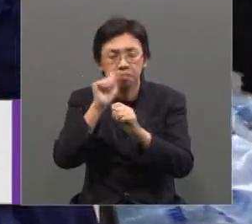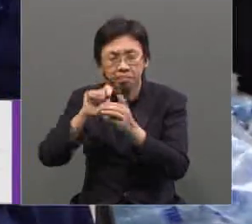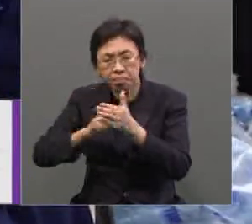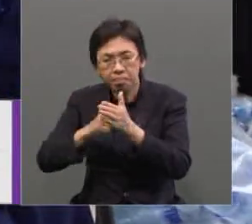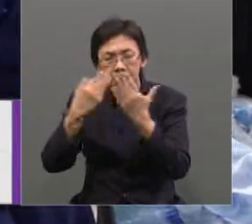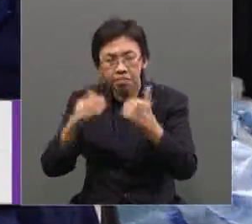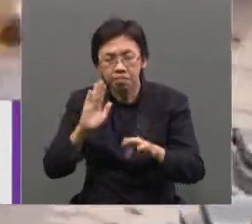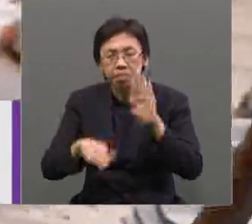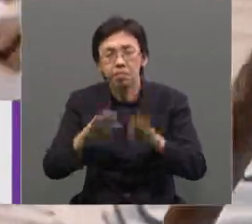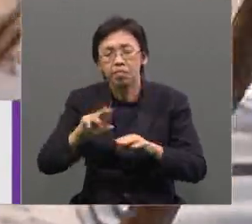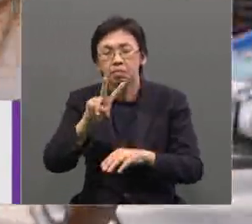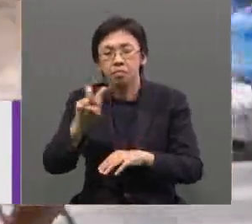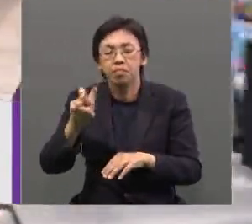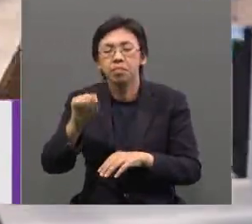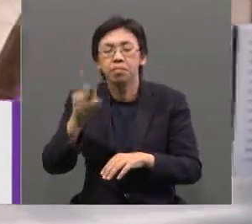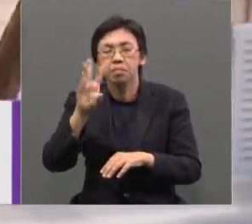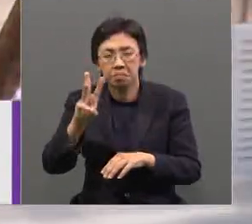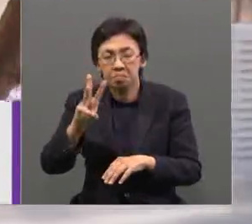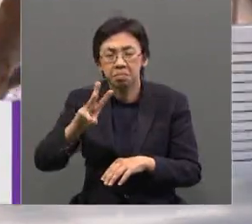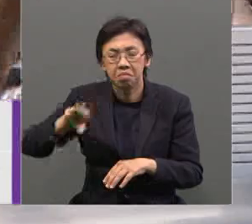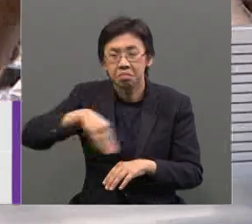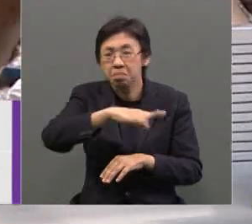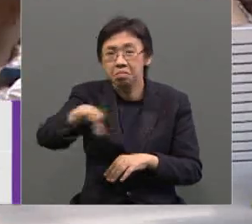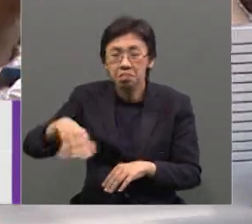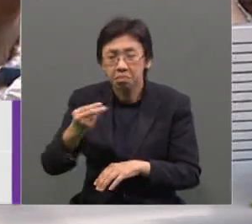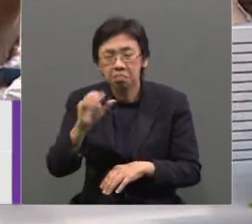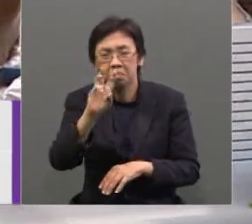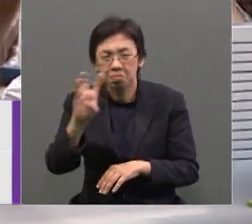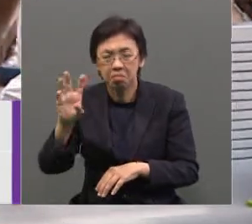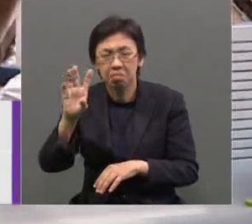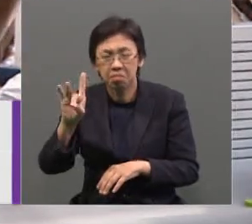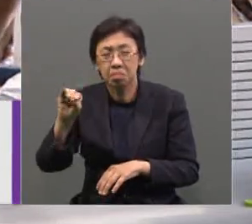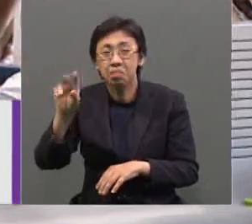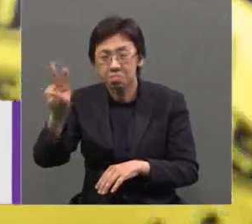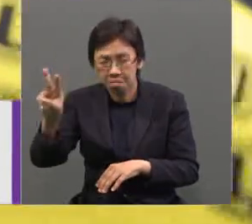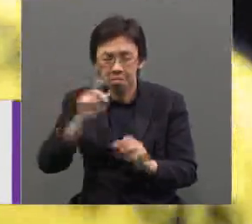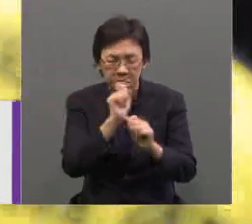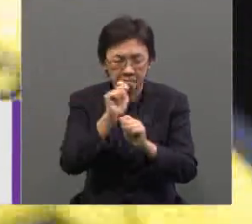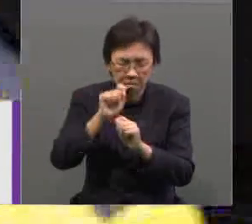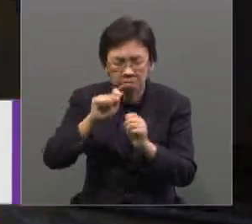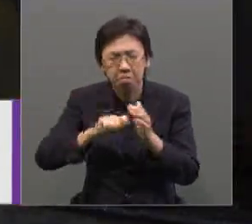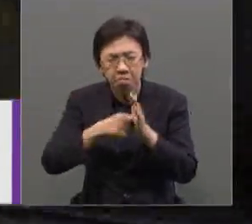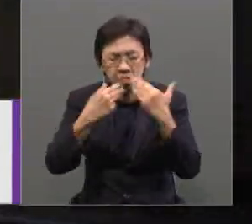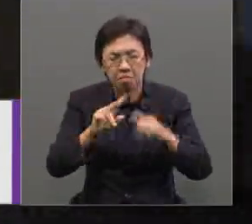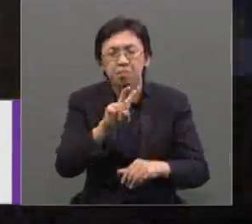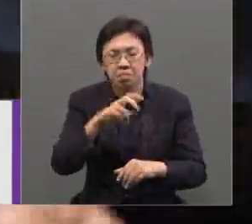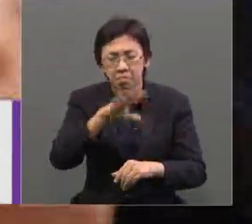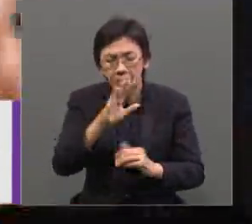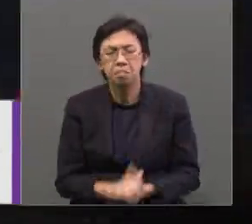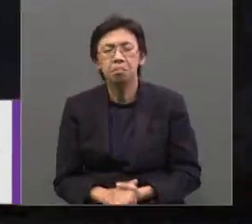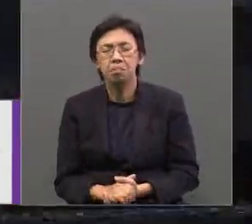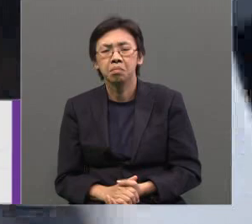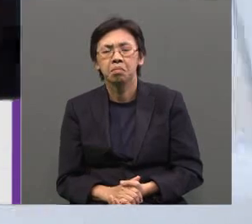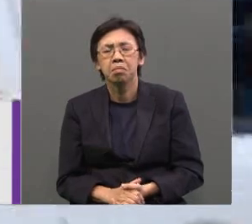แล้ว226หลังจากที่เสียหายทั้งสิ้น682หลังค่ะในจุดที่มีความเสียหายอย่